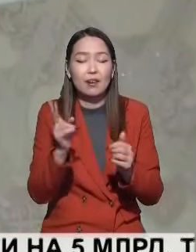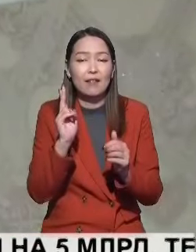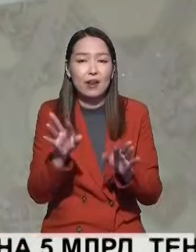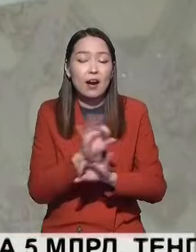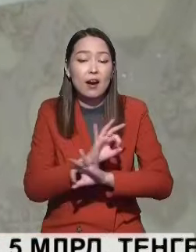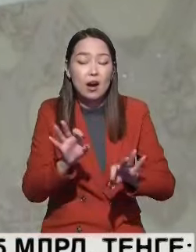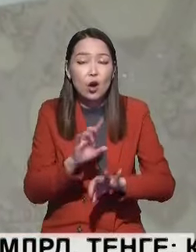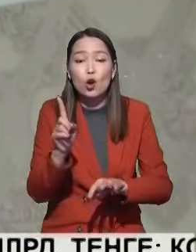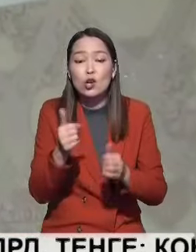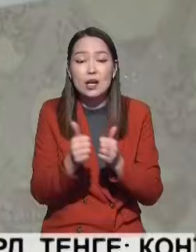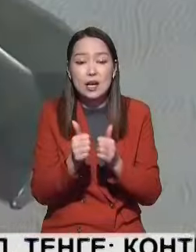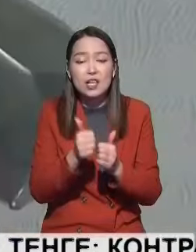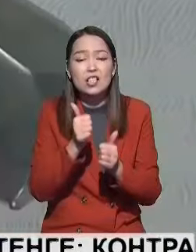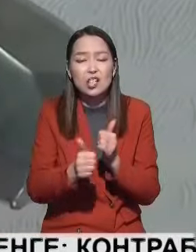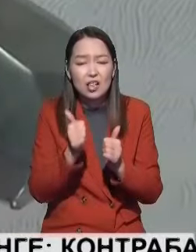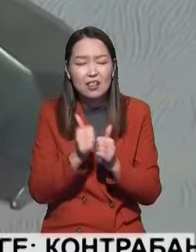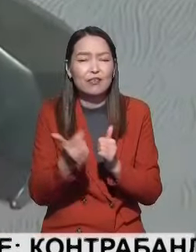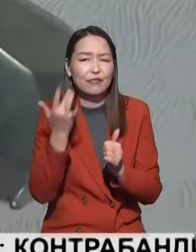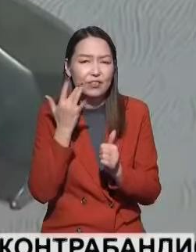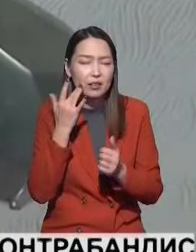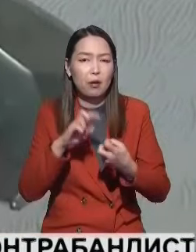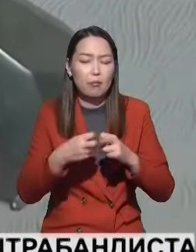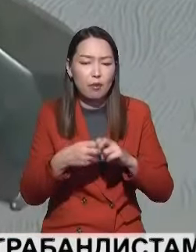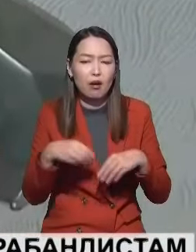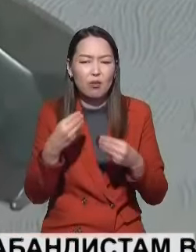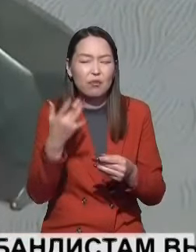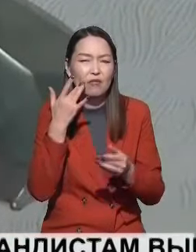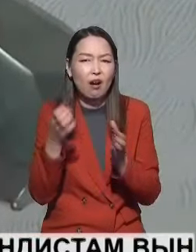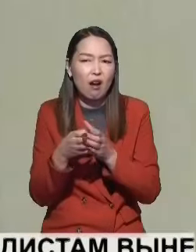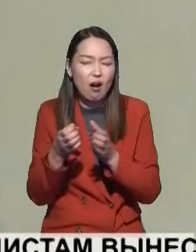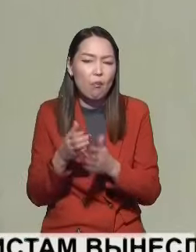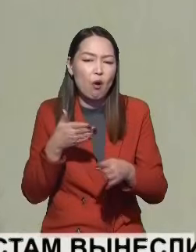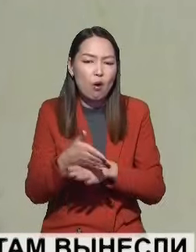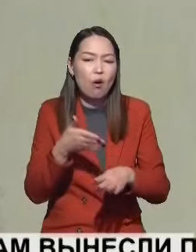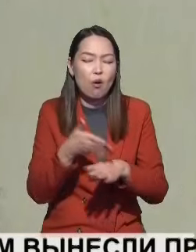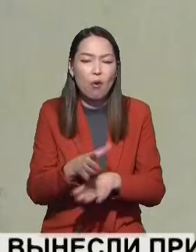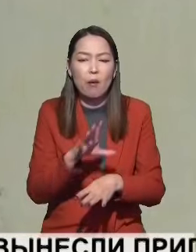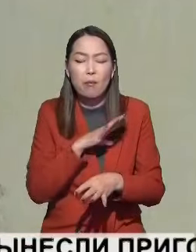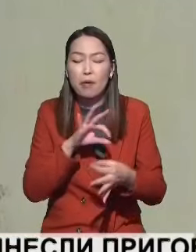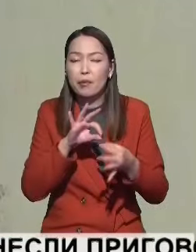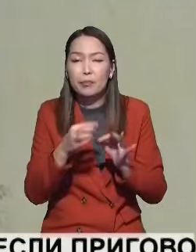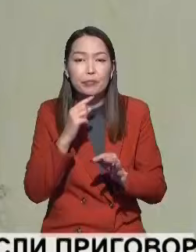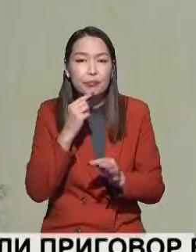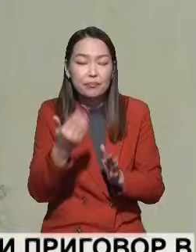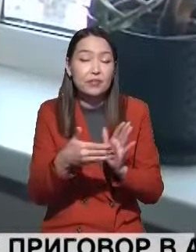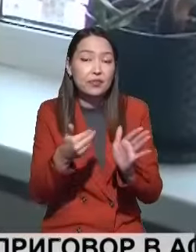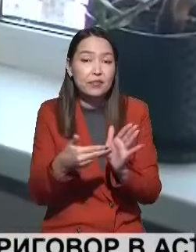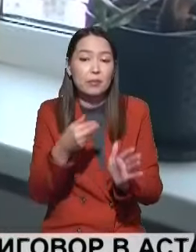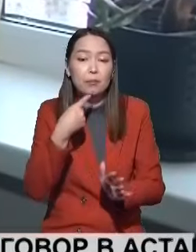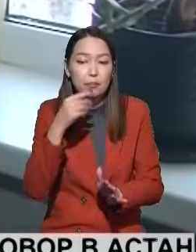что сосед часто доставлял неудобства. Приводил домой компании. Справиться с ним было сложно. Приходилось вызывать